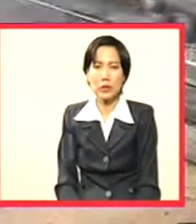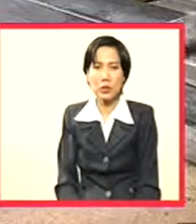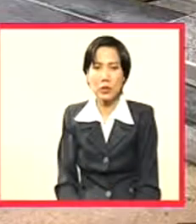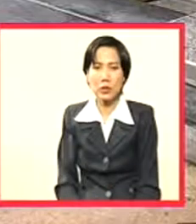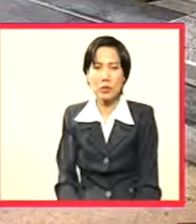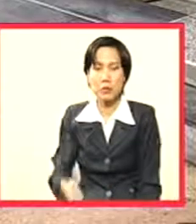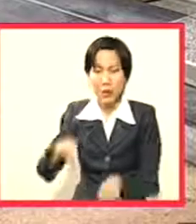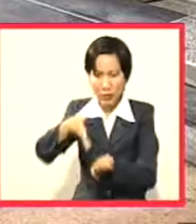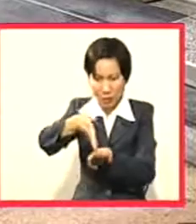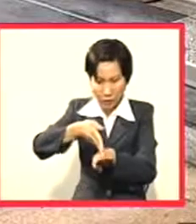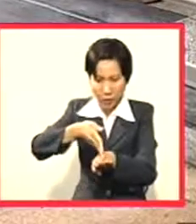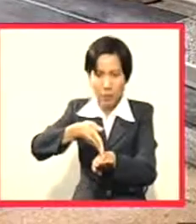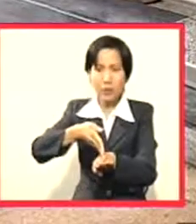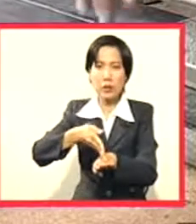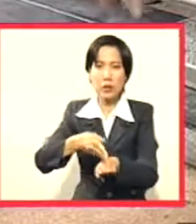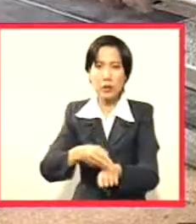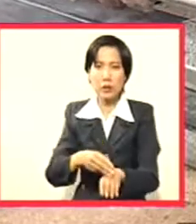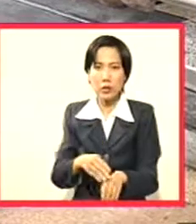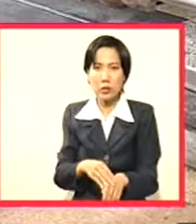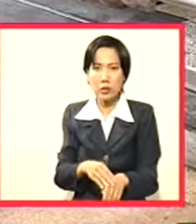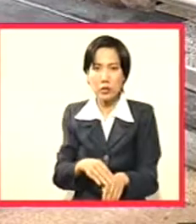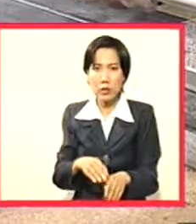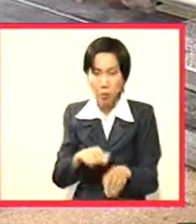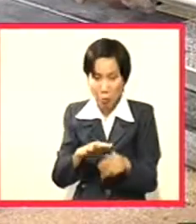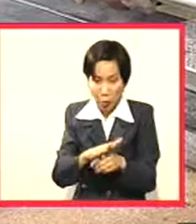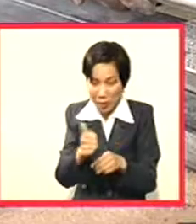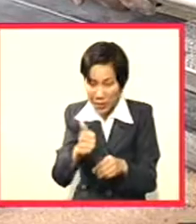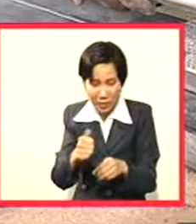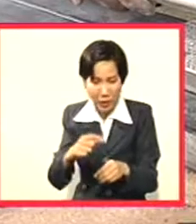การตัดกระเบื้องถ้าไม่สามารถปูกระเบื้องได้อย่างลงตัว